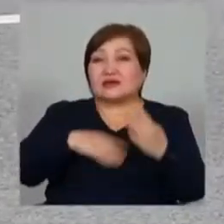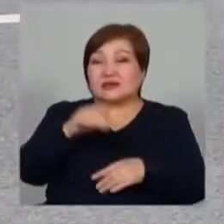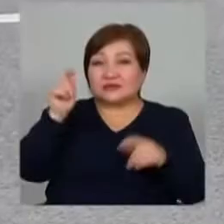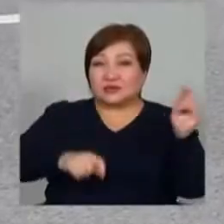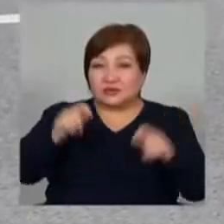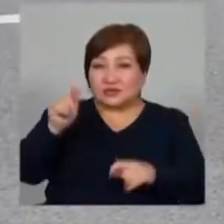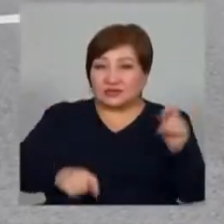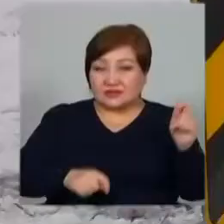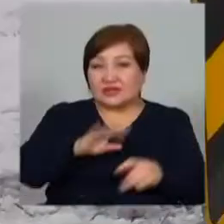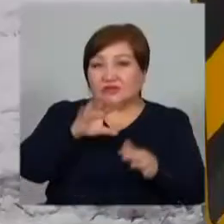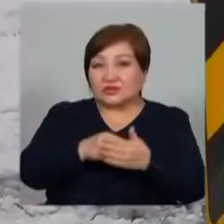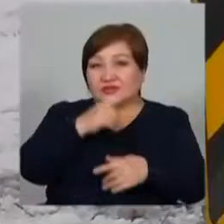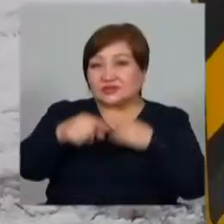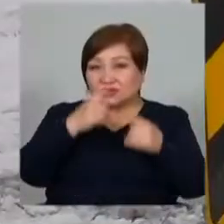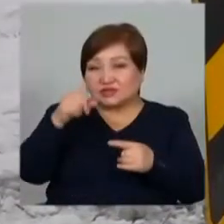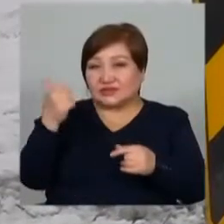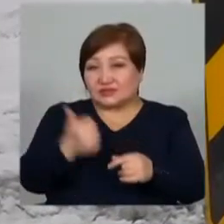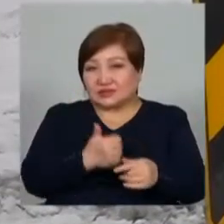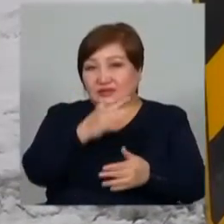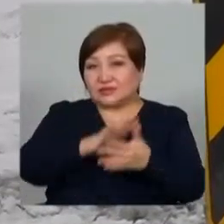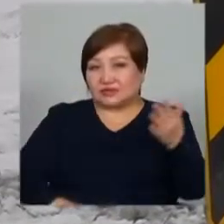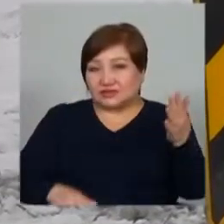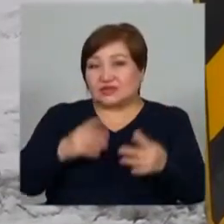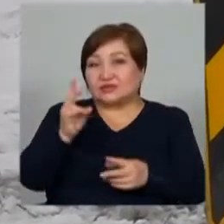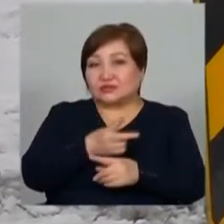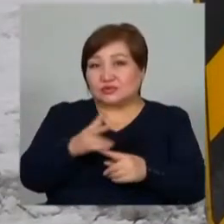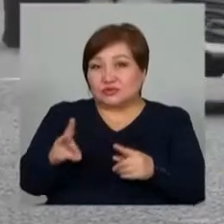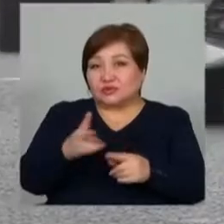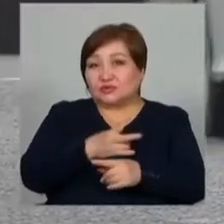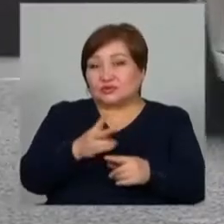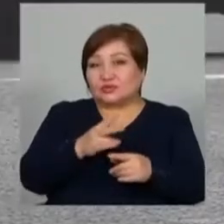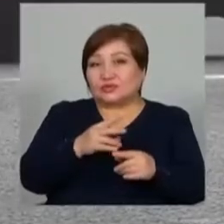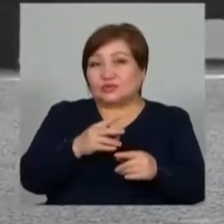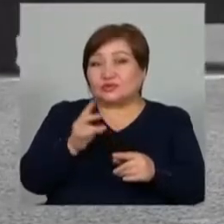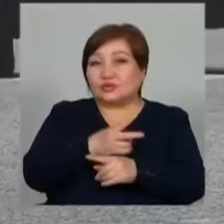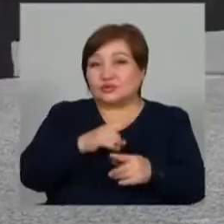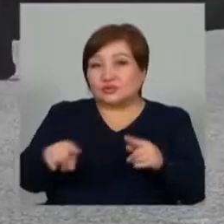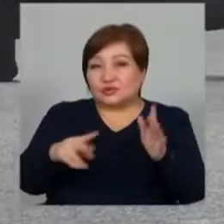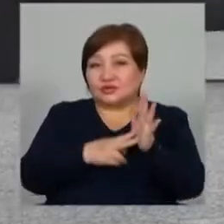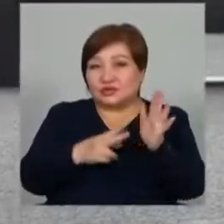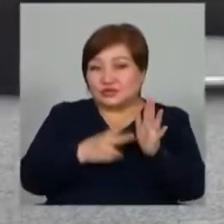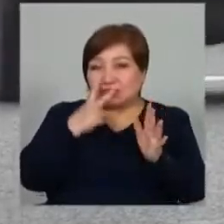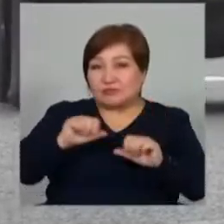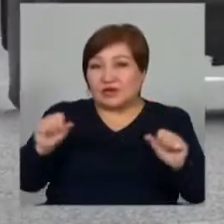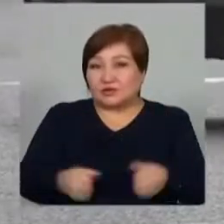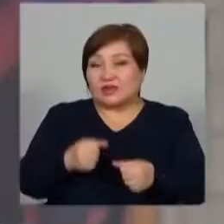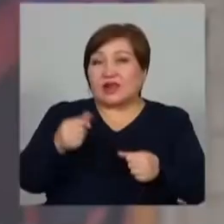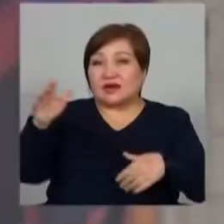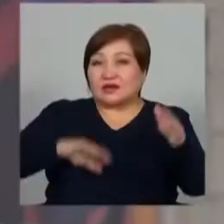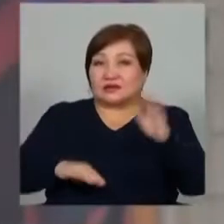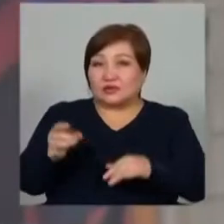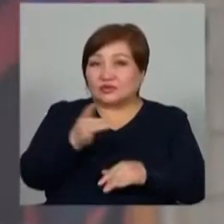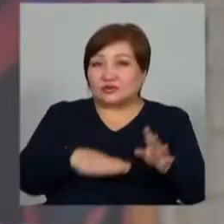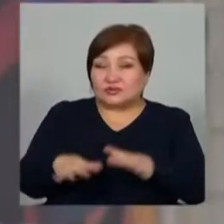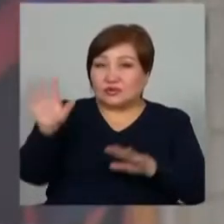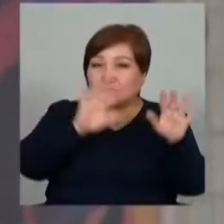Ауа температурасы күндіз 0 градустан жоғары болса, түнде минус 7-ні көрсетеді. Ал тау бөктеріндегі аудандарда тұман түсіп,